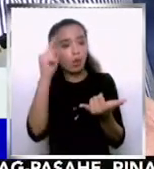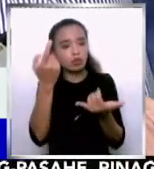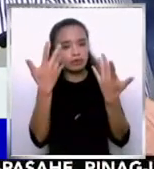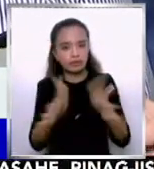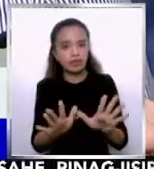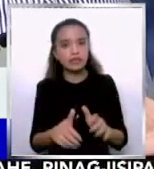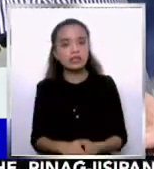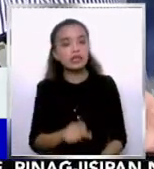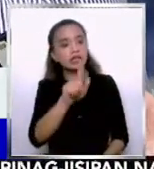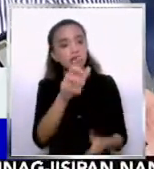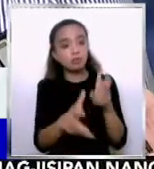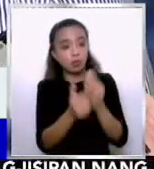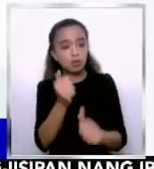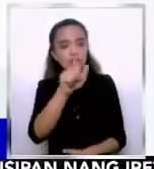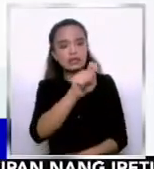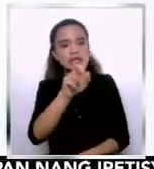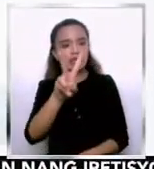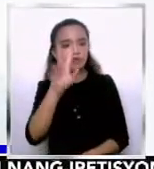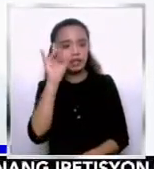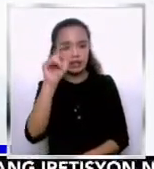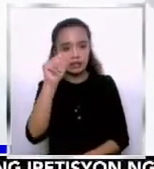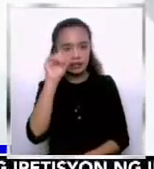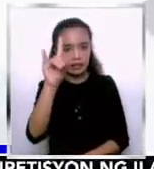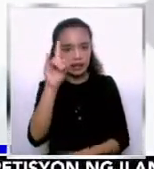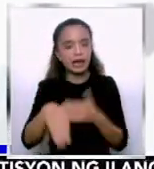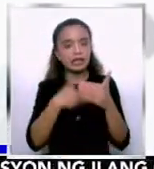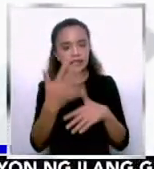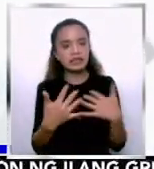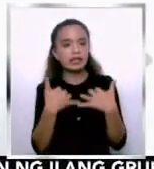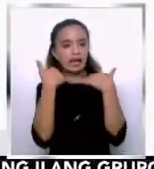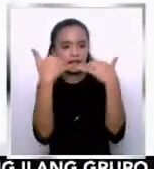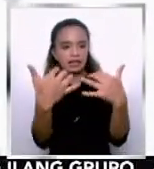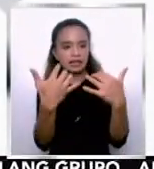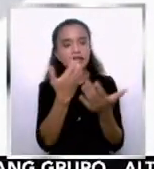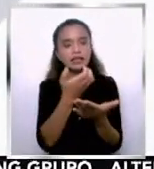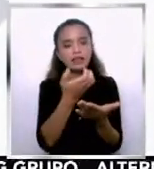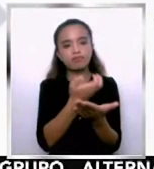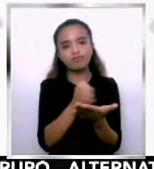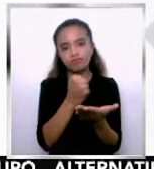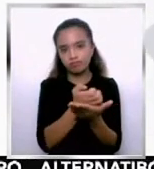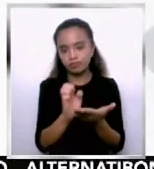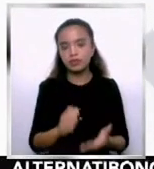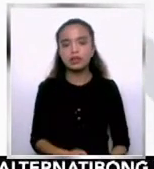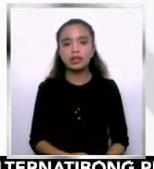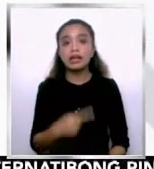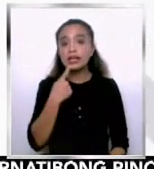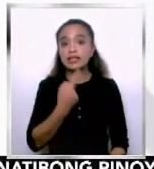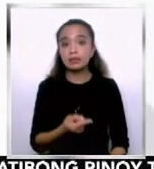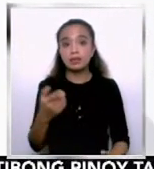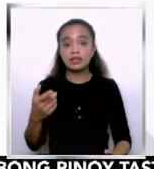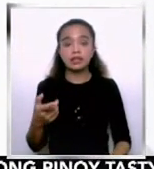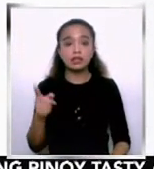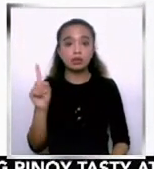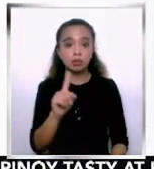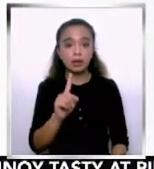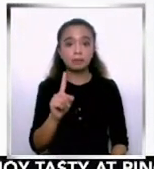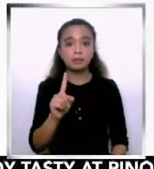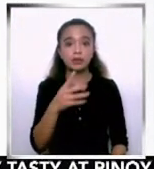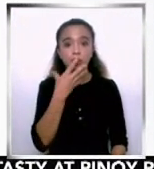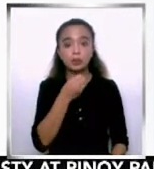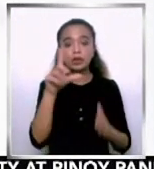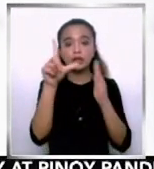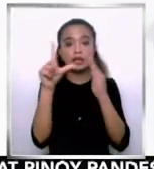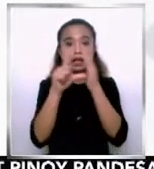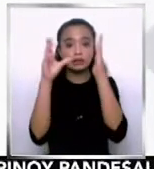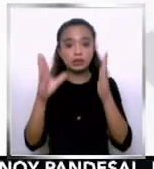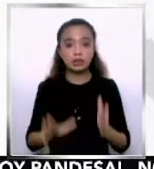majority nito, and also yung sa mga rally expenses siguro. Sa isang pahayag, sinabi ng General Counsel ng PFP na si Attorney George Briones